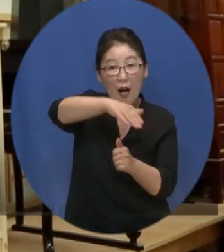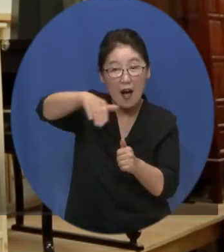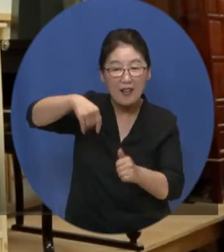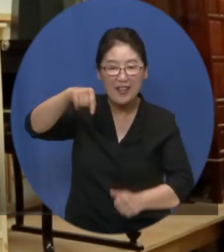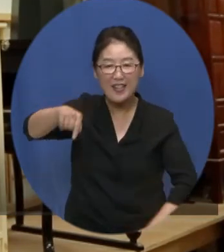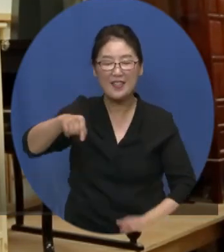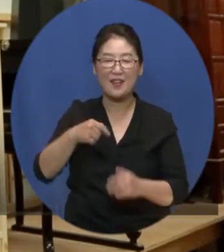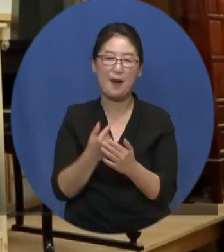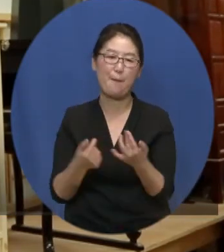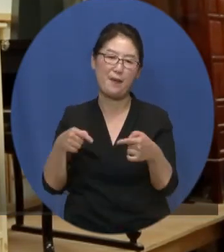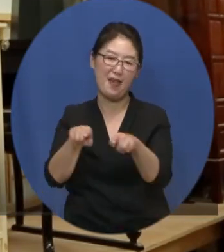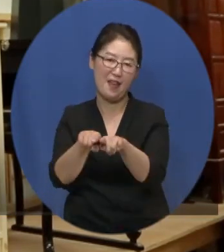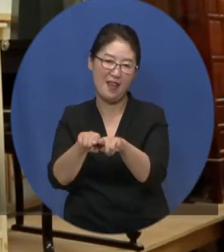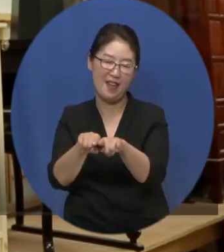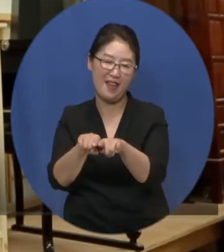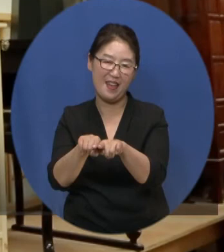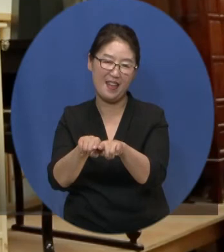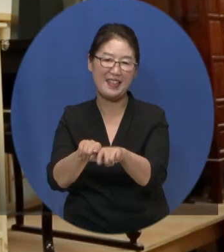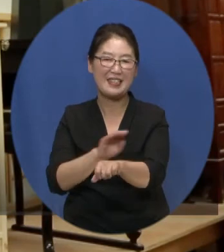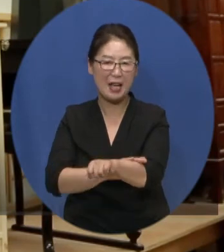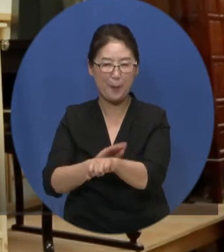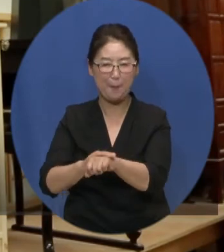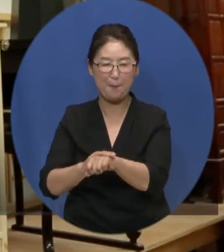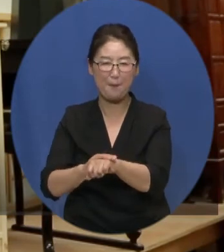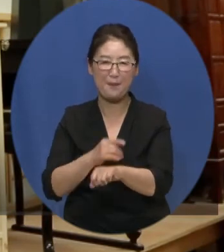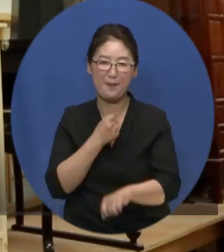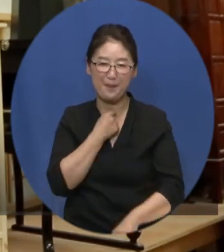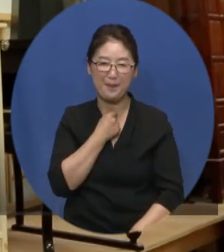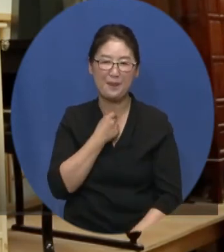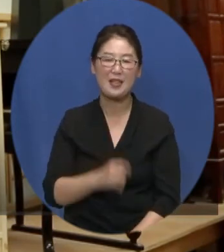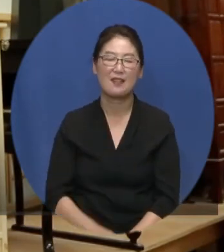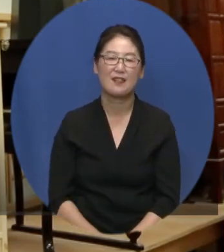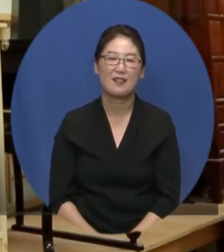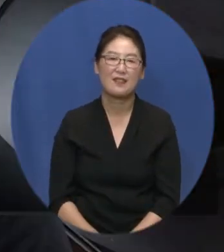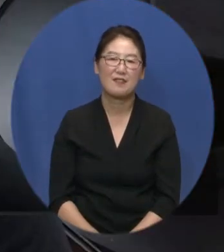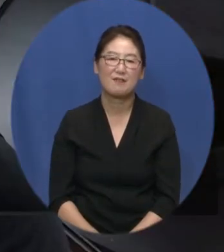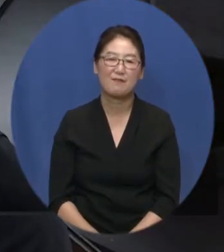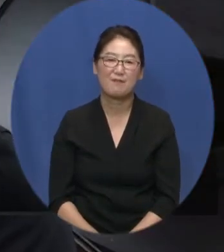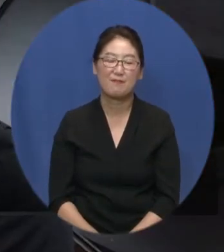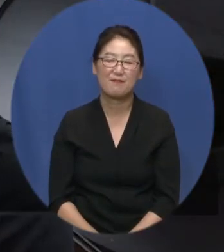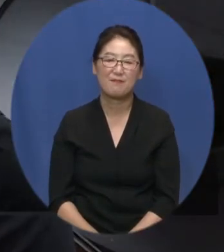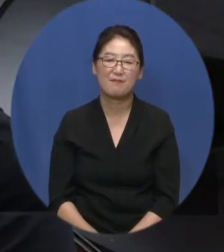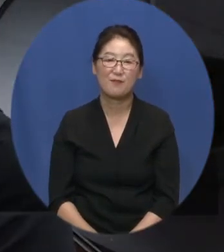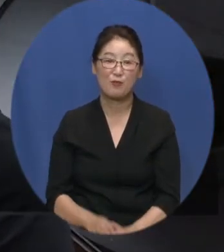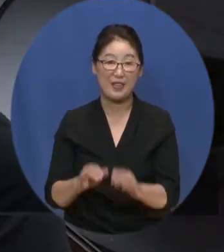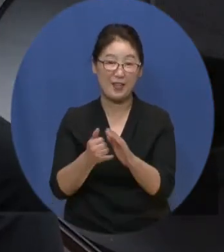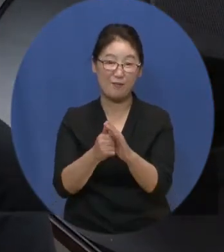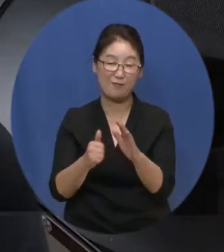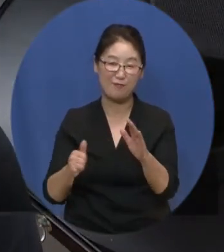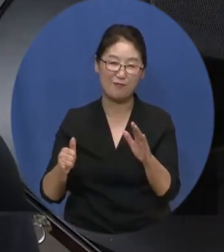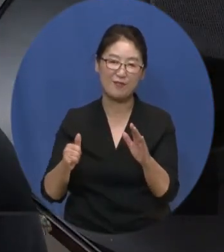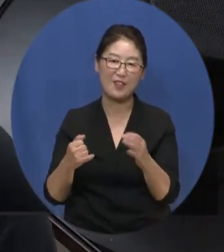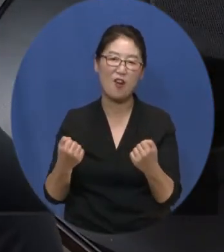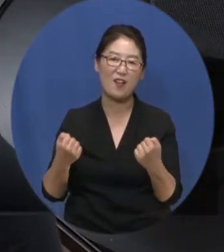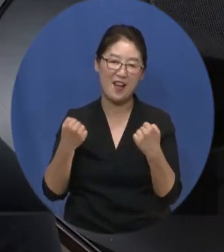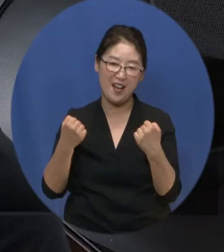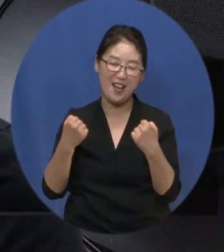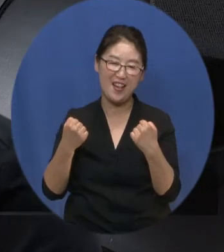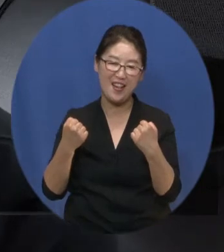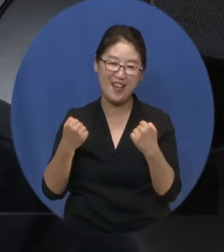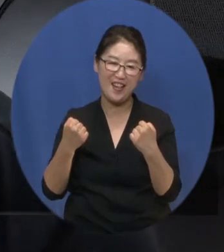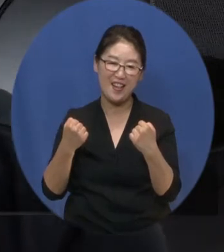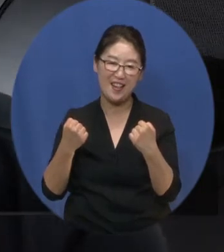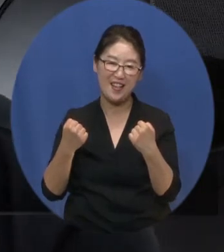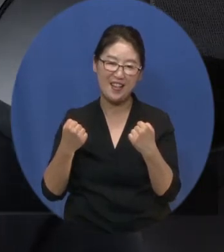분들이라 하고싶은게 곰이 줘 그리고 제 가족들 건강 그 다음에